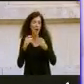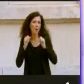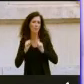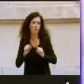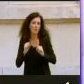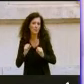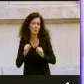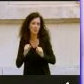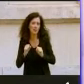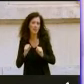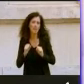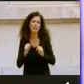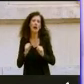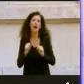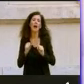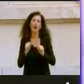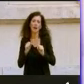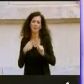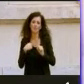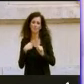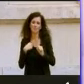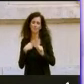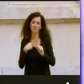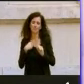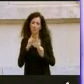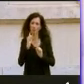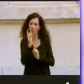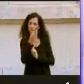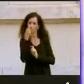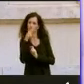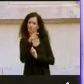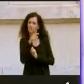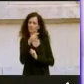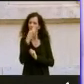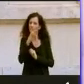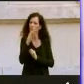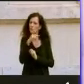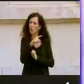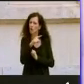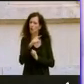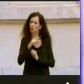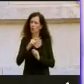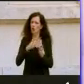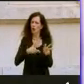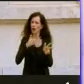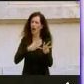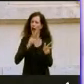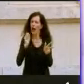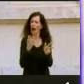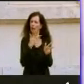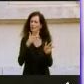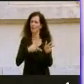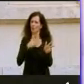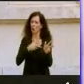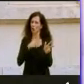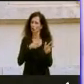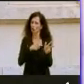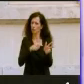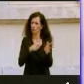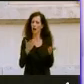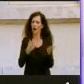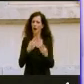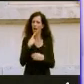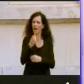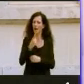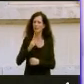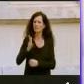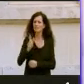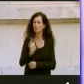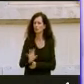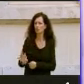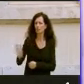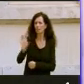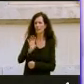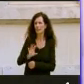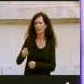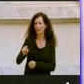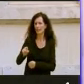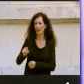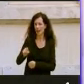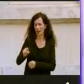che traggo spunto dall'ultima cosa che a detta l'alta velocità le ha parlato anche dell'alta velocità in tutta la sicilia che